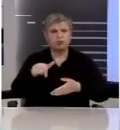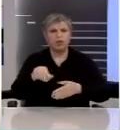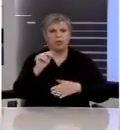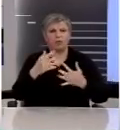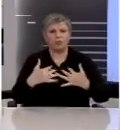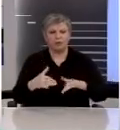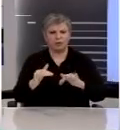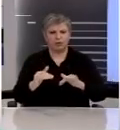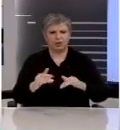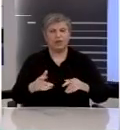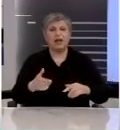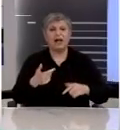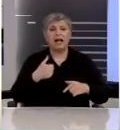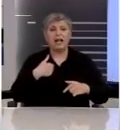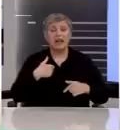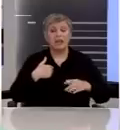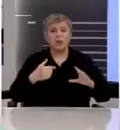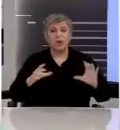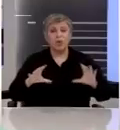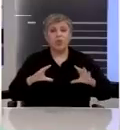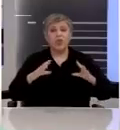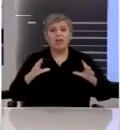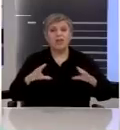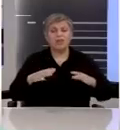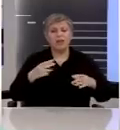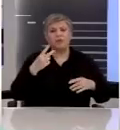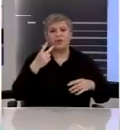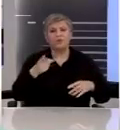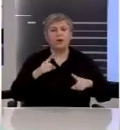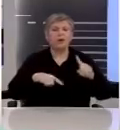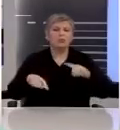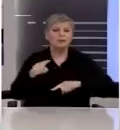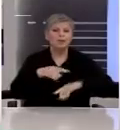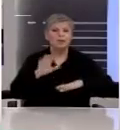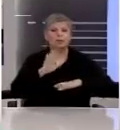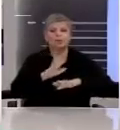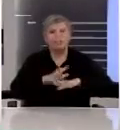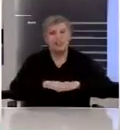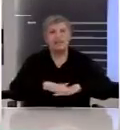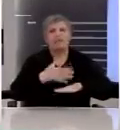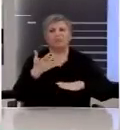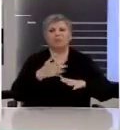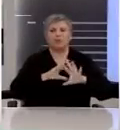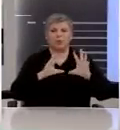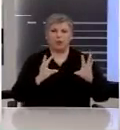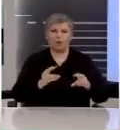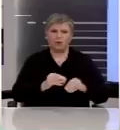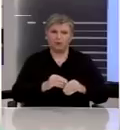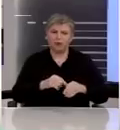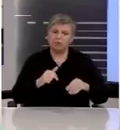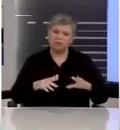καθόλου σε αυτή τη συζήτηση, που είναι σημαντική συζήτηση περί ευθυνών, ποινικών κτλ. ας αναλάβουν αυτή που τους